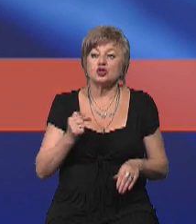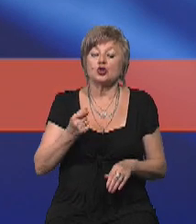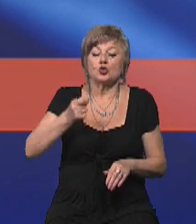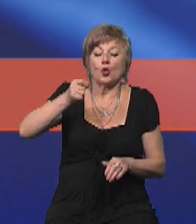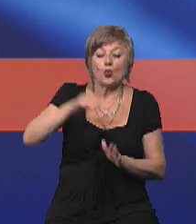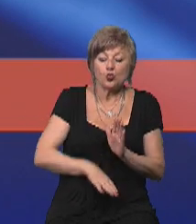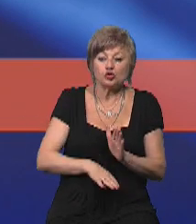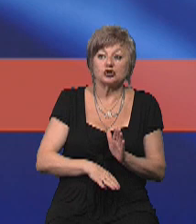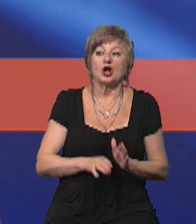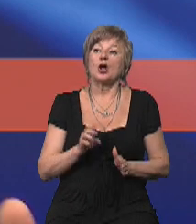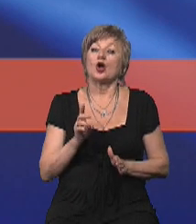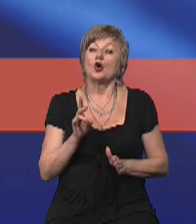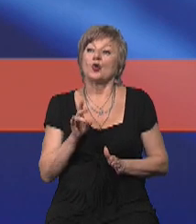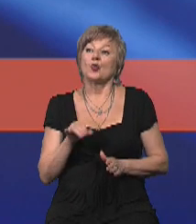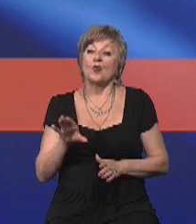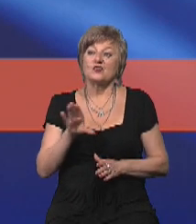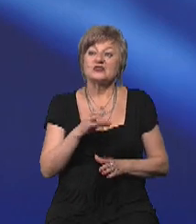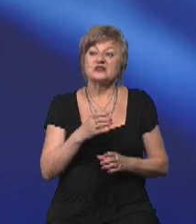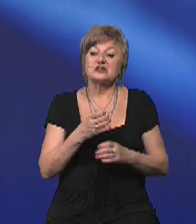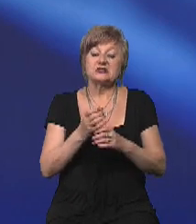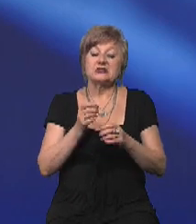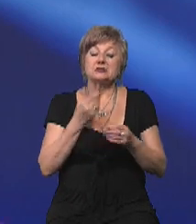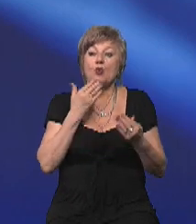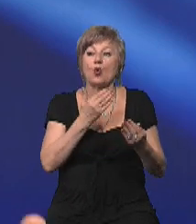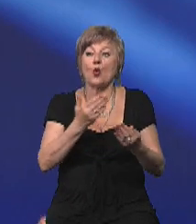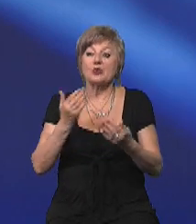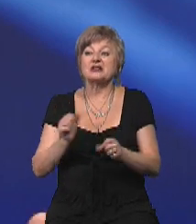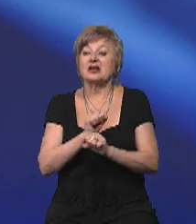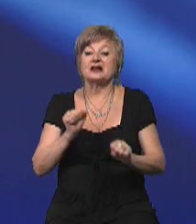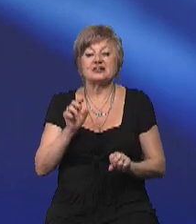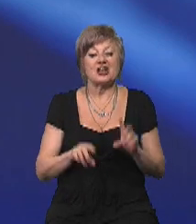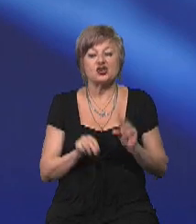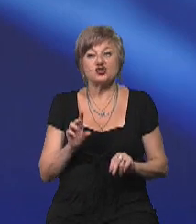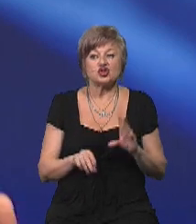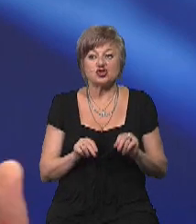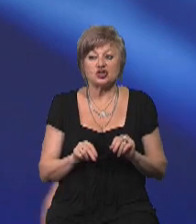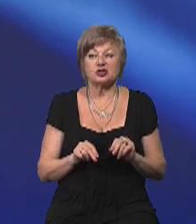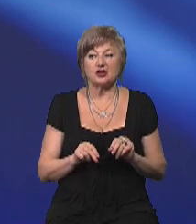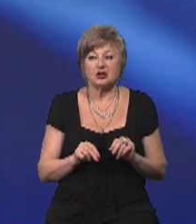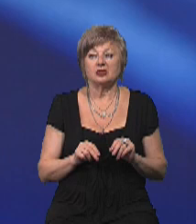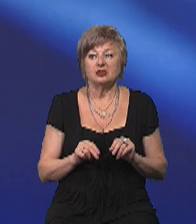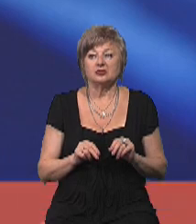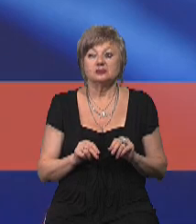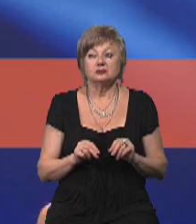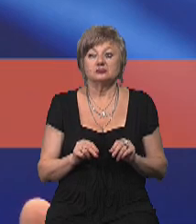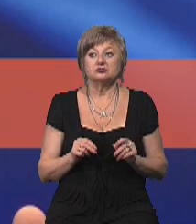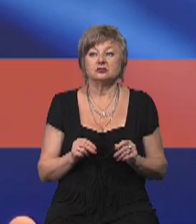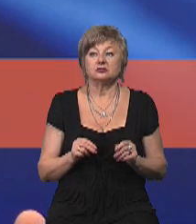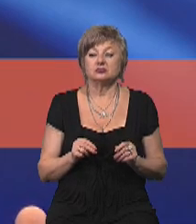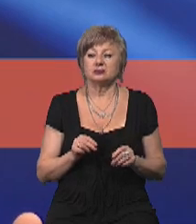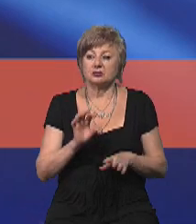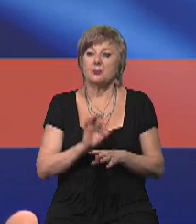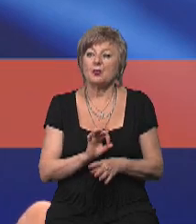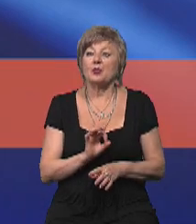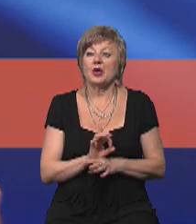гірше. Але ці дослідження, от такі опитування, їх не можна вважати, що вони які, да, але от